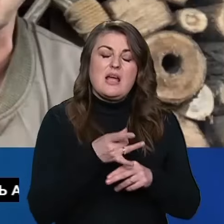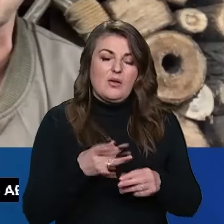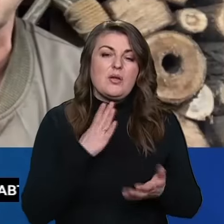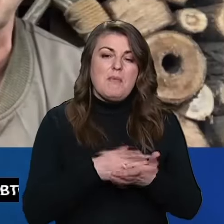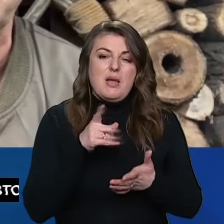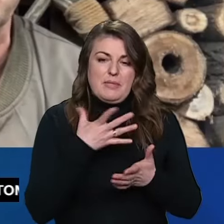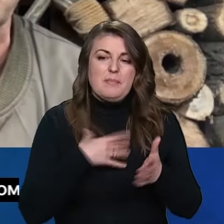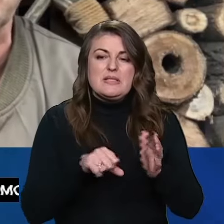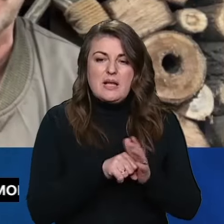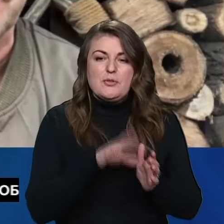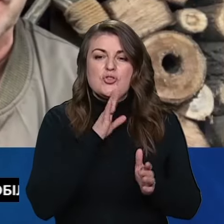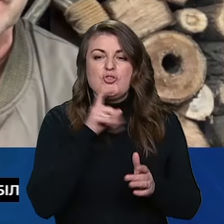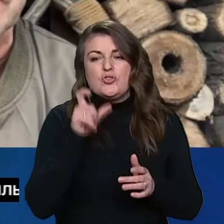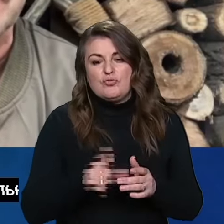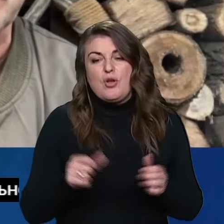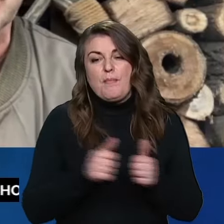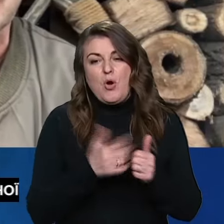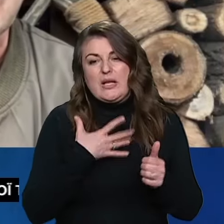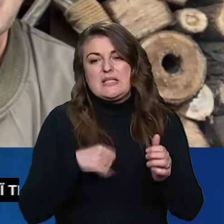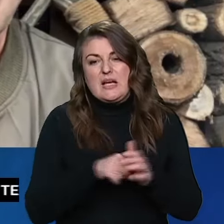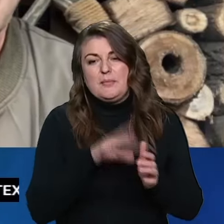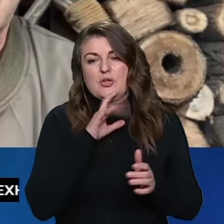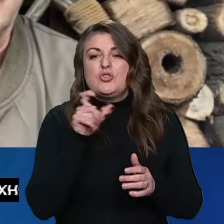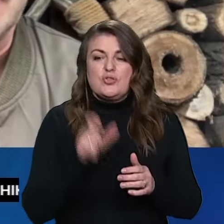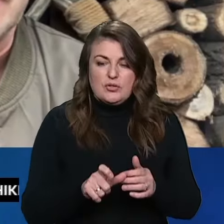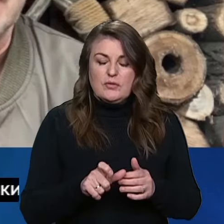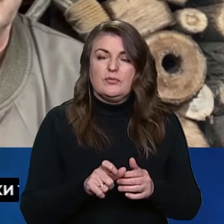і маємо там загиблу жіночку, поряд загибла жінка.